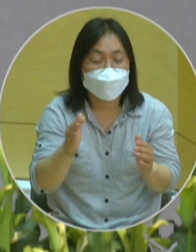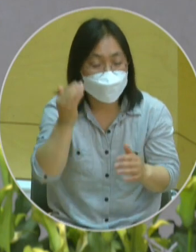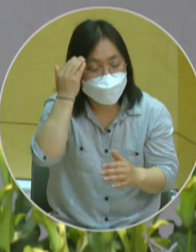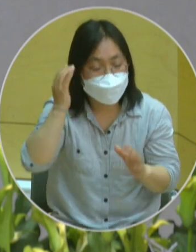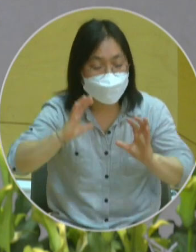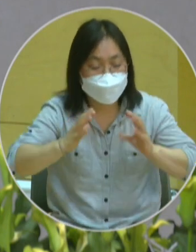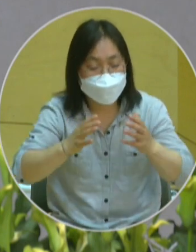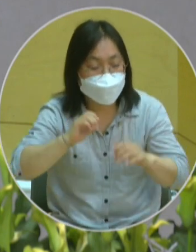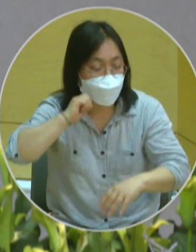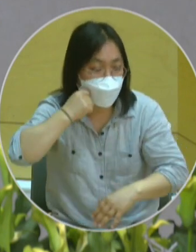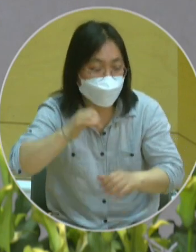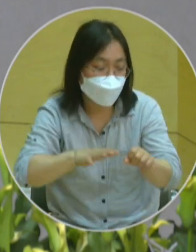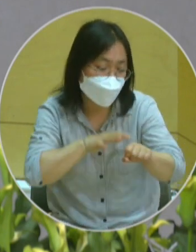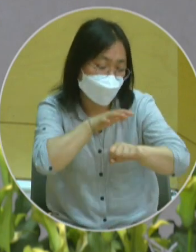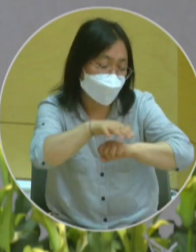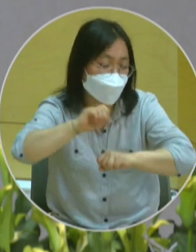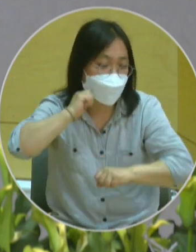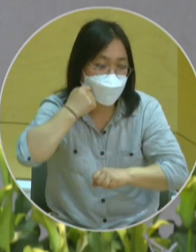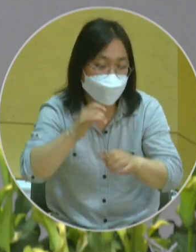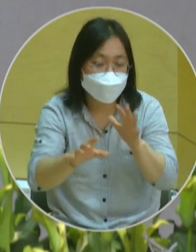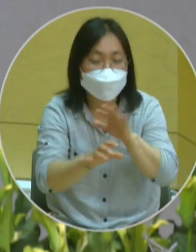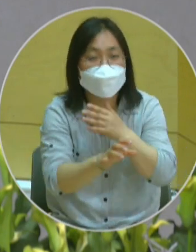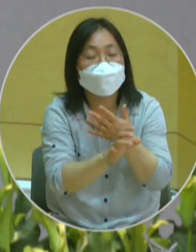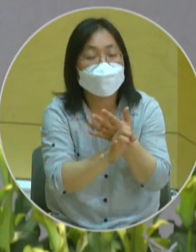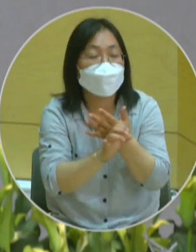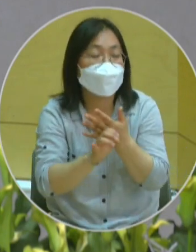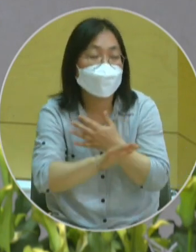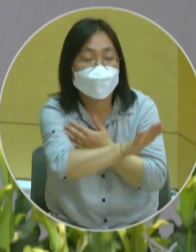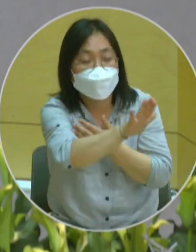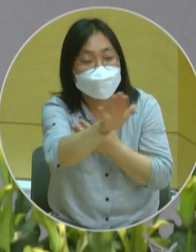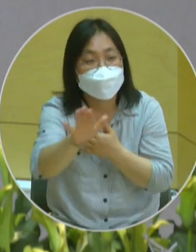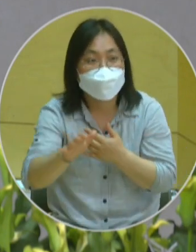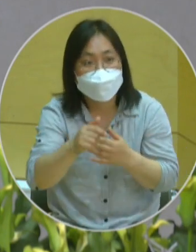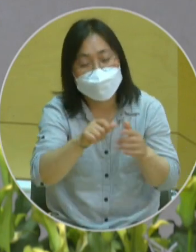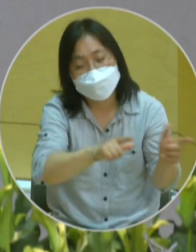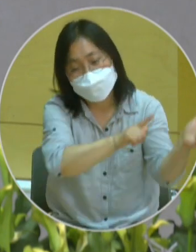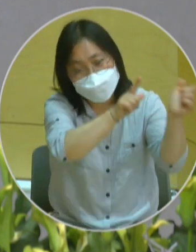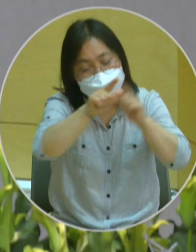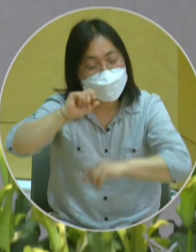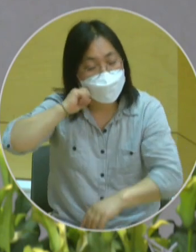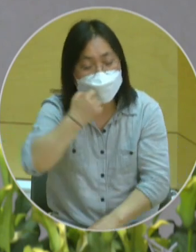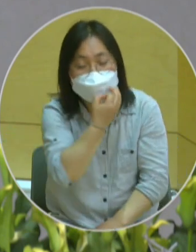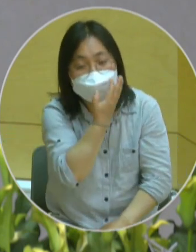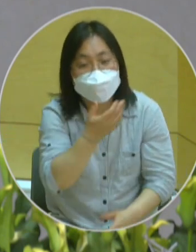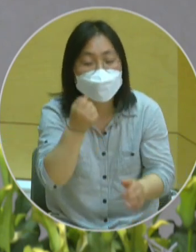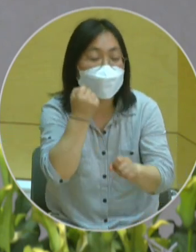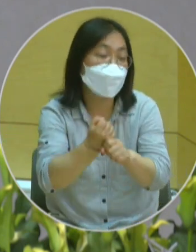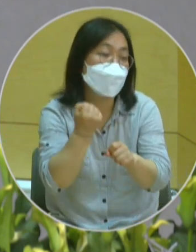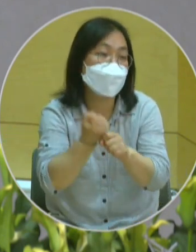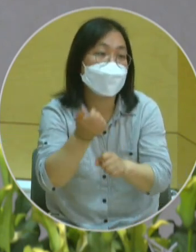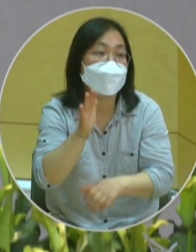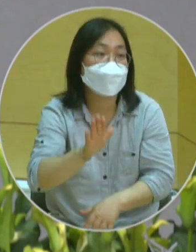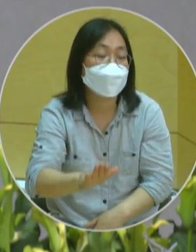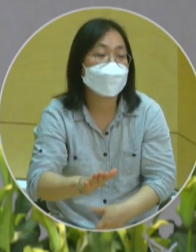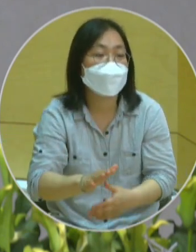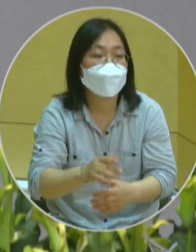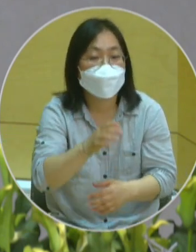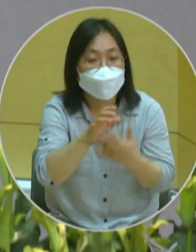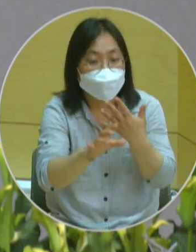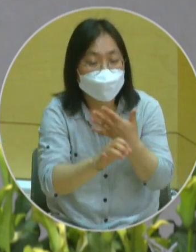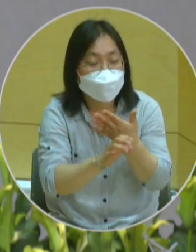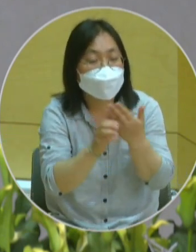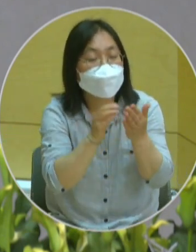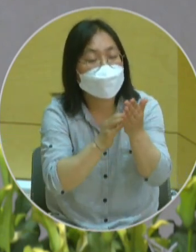우리나라뿐 아니라 전세가 어렵죠. 코로나도 우리의 일상을 많이 어렵게 만들고 힘들게 만들지만 문제는